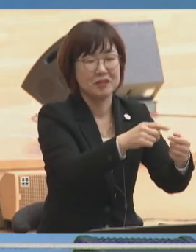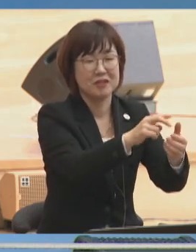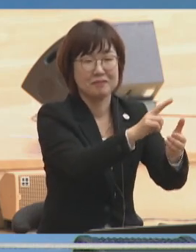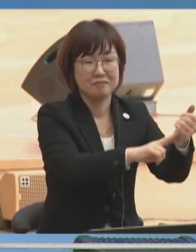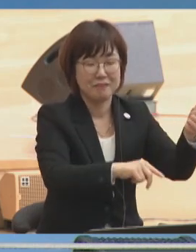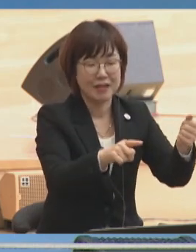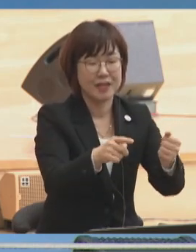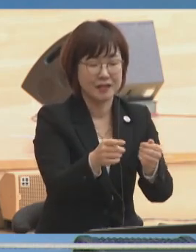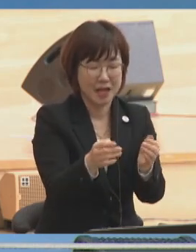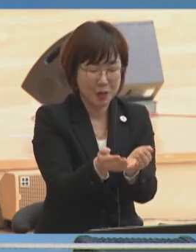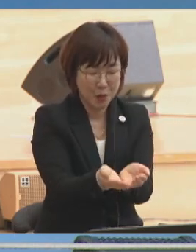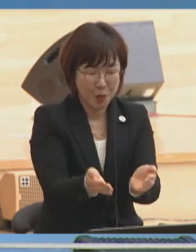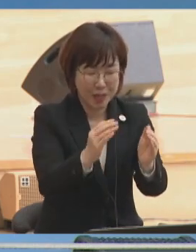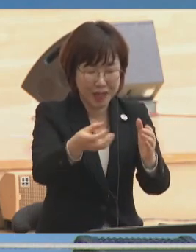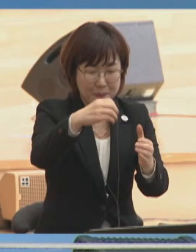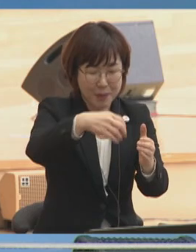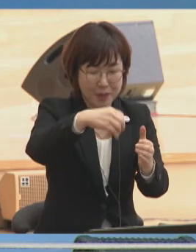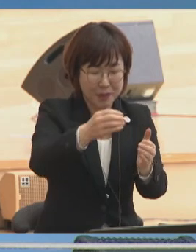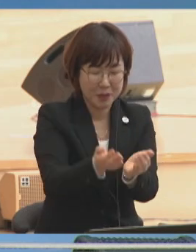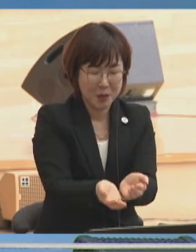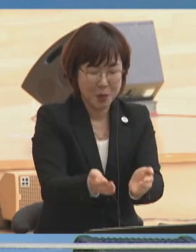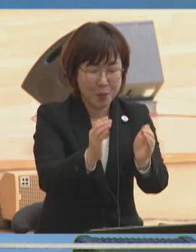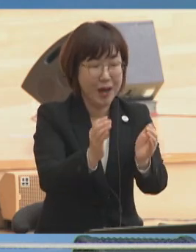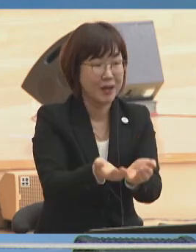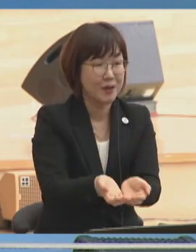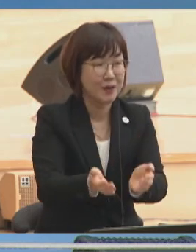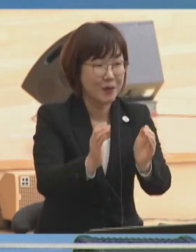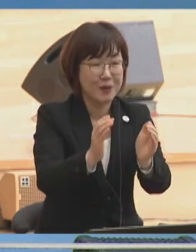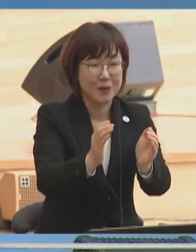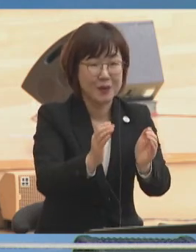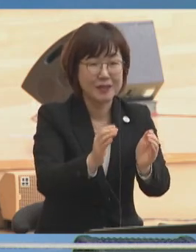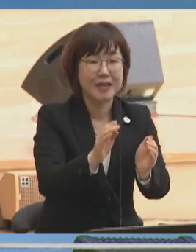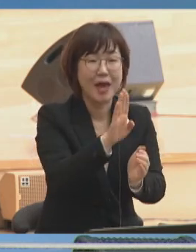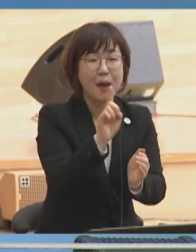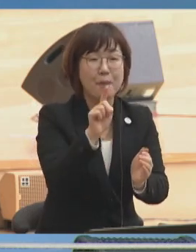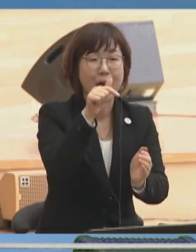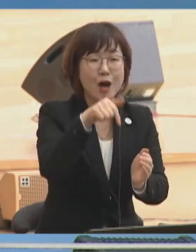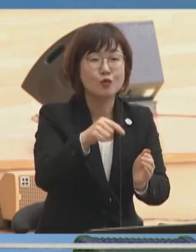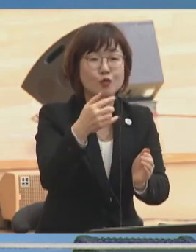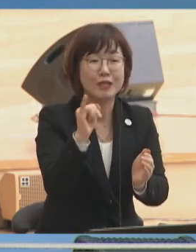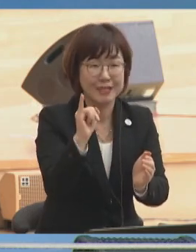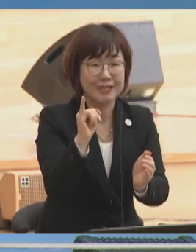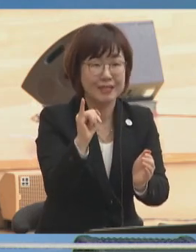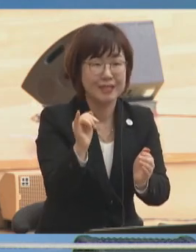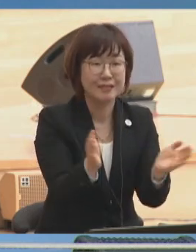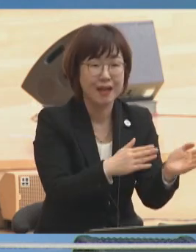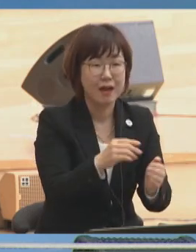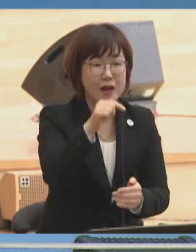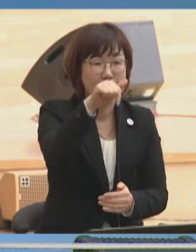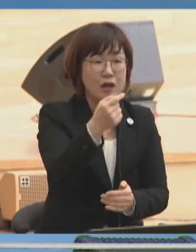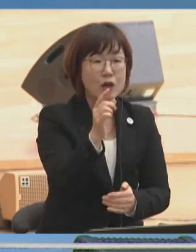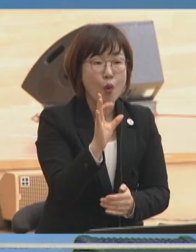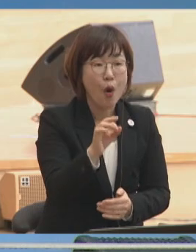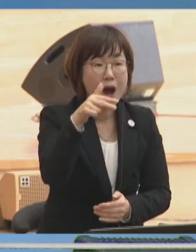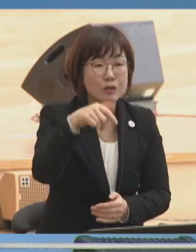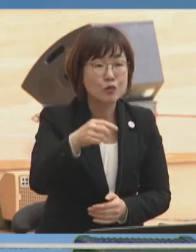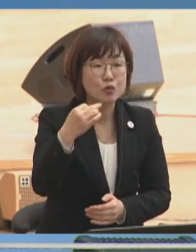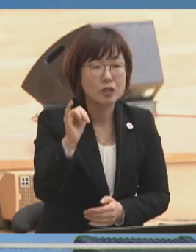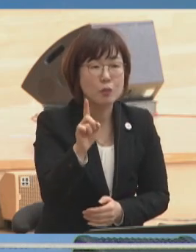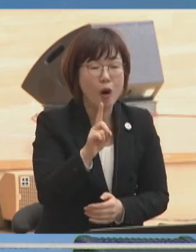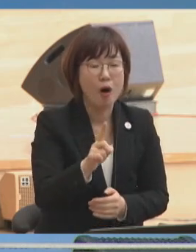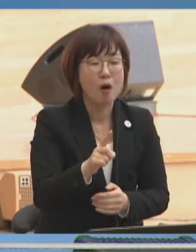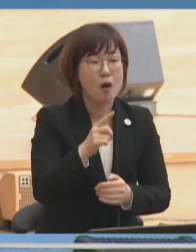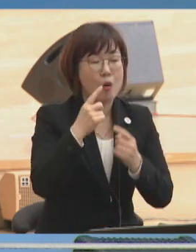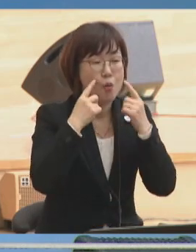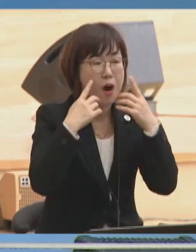봉다리 있잖아요. 그런 거, 응? 그런 거. 석쿨이라고 해야 될지 하여튼 그런 거. 반면에 광주리는 뭐냐? 분명하게